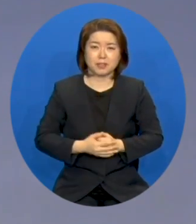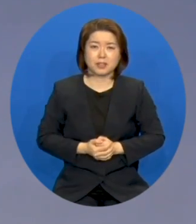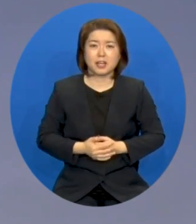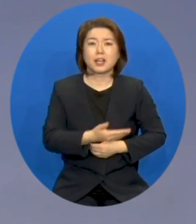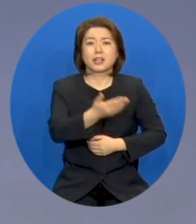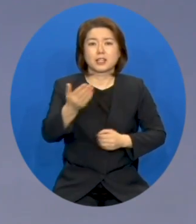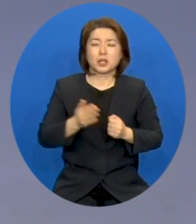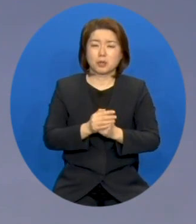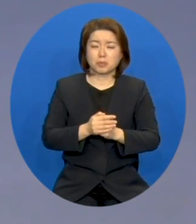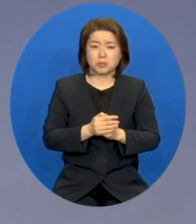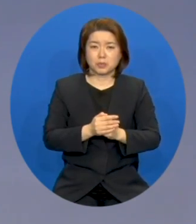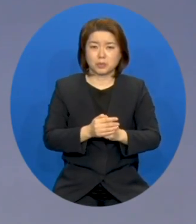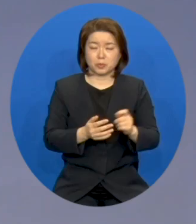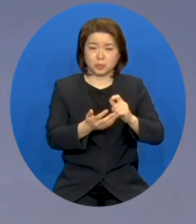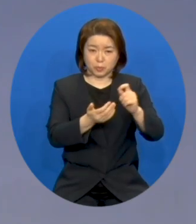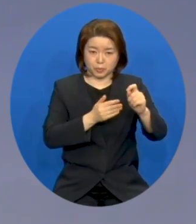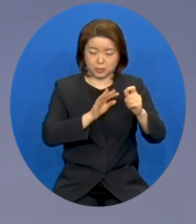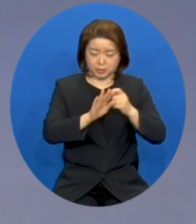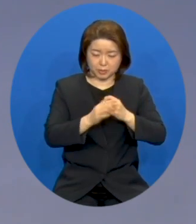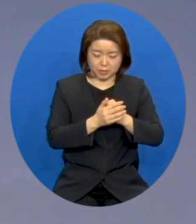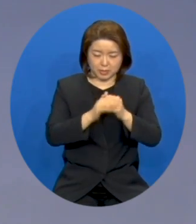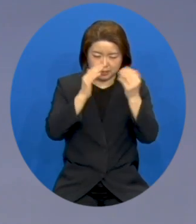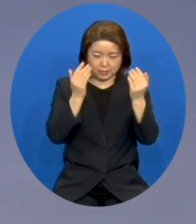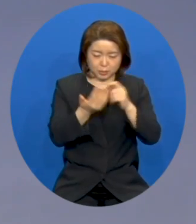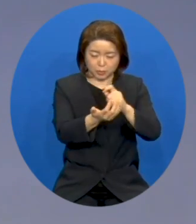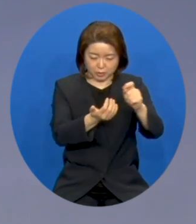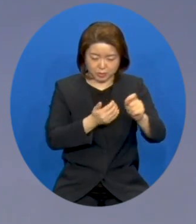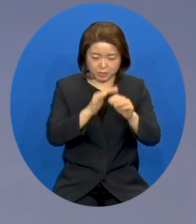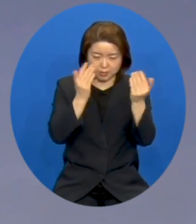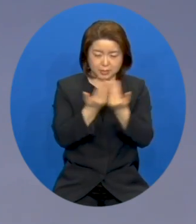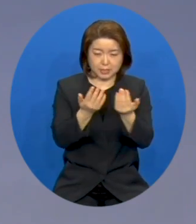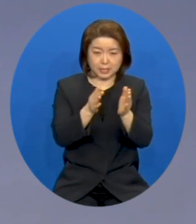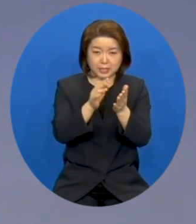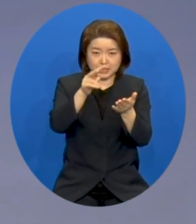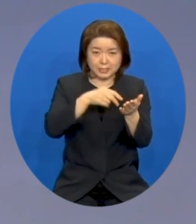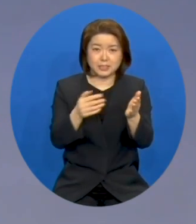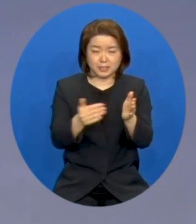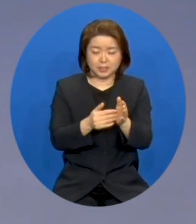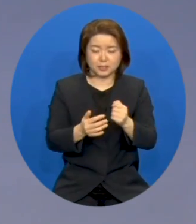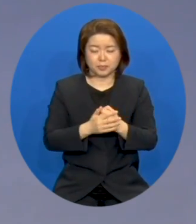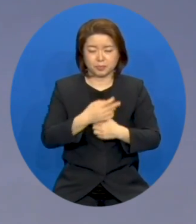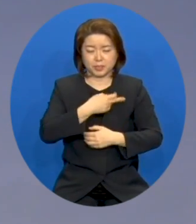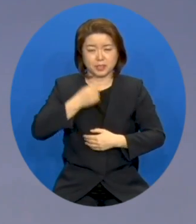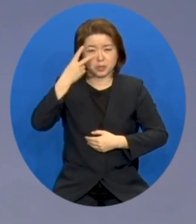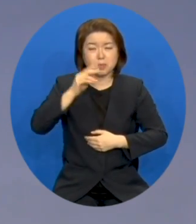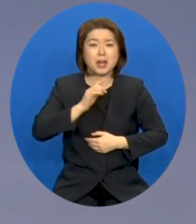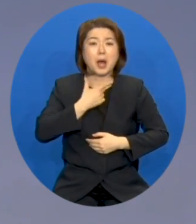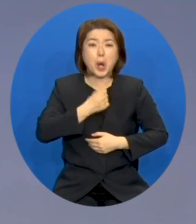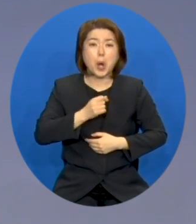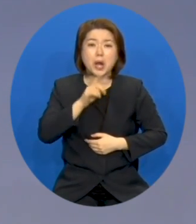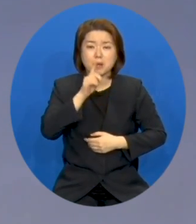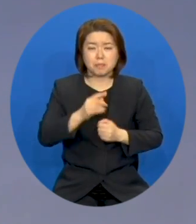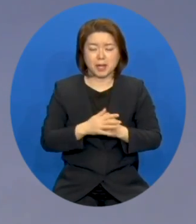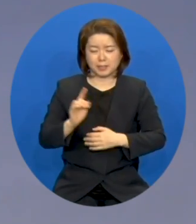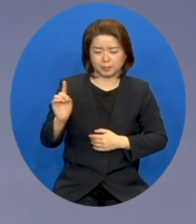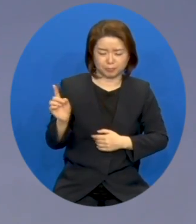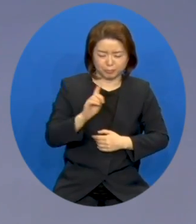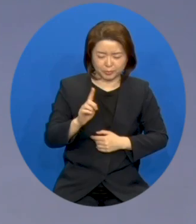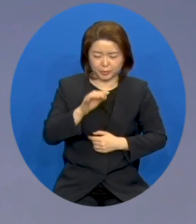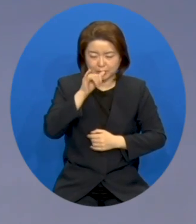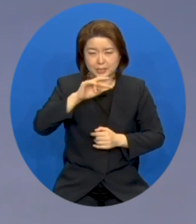여러분, 고린도서를 다 읽었습니다. 사도 바울이 정말 하고 싶은 말씀, 무슨 일이 있어도 믿음을 굳게